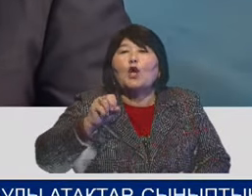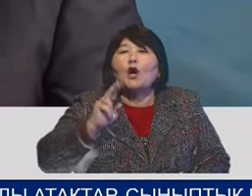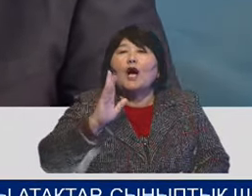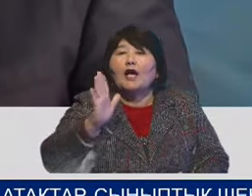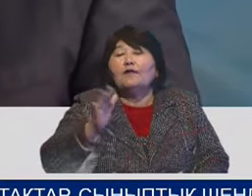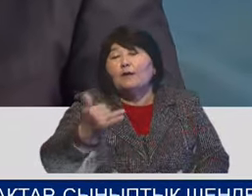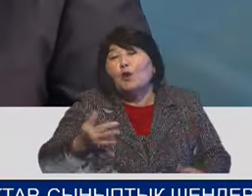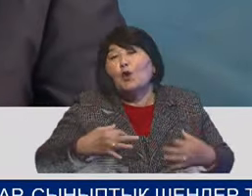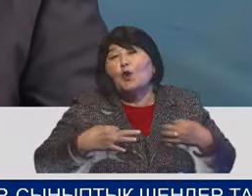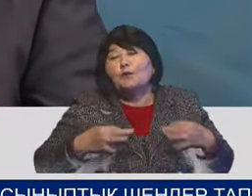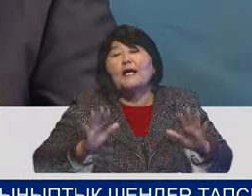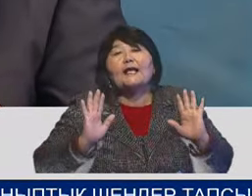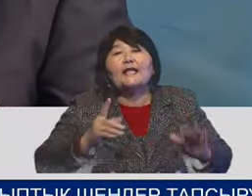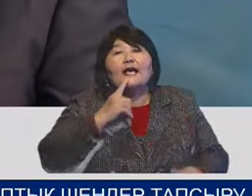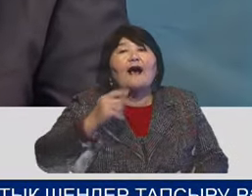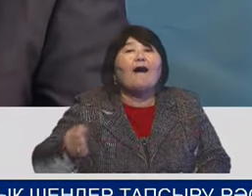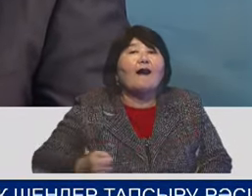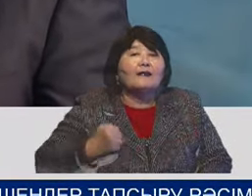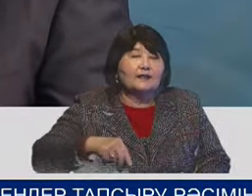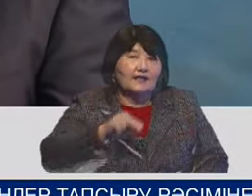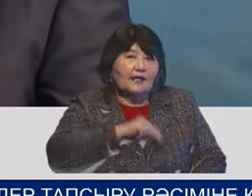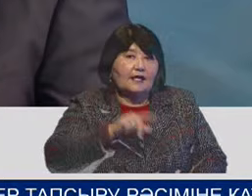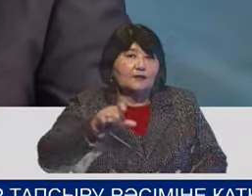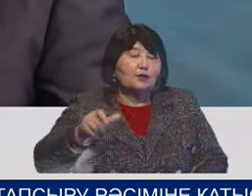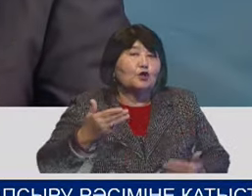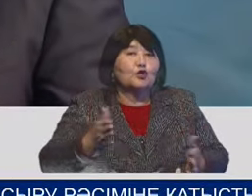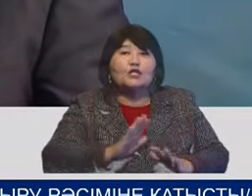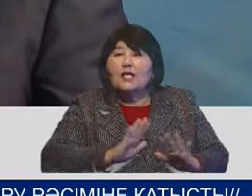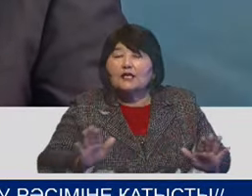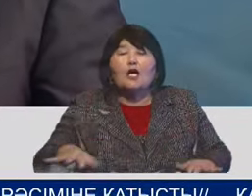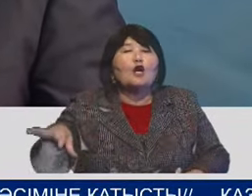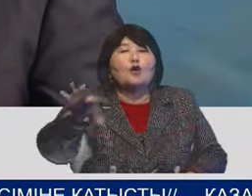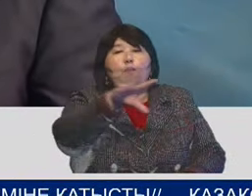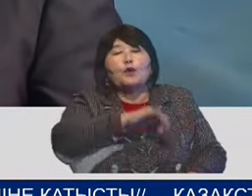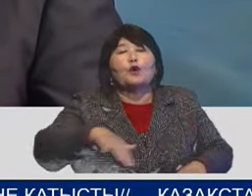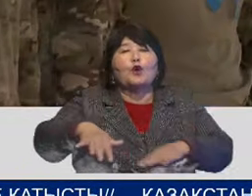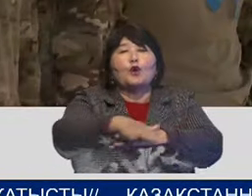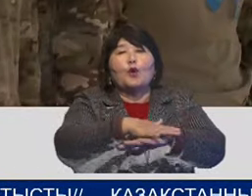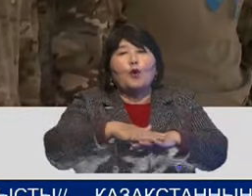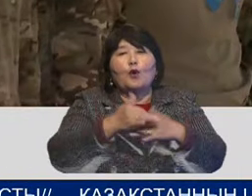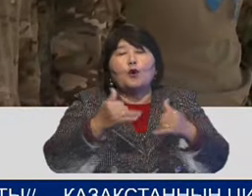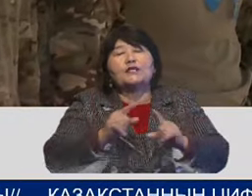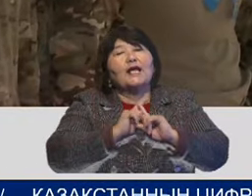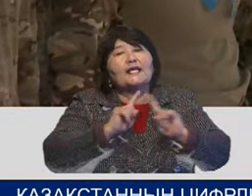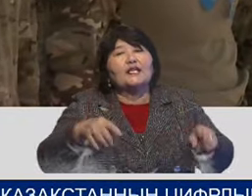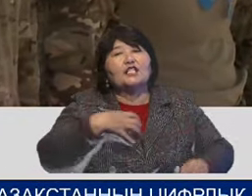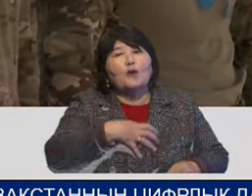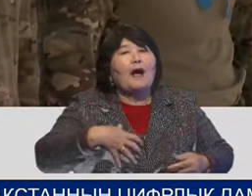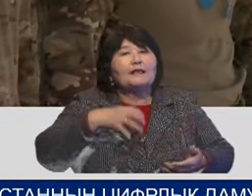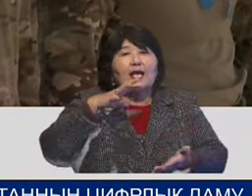бұл мереке тек әскери қызметкерлер үшін ғана емес, бүкіл қоғамыз үшін ерекше маңызға